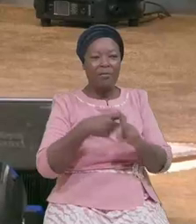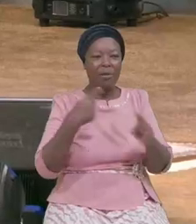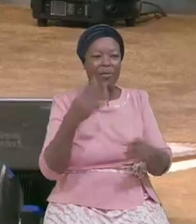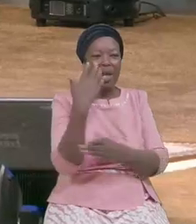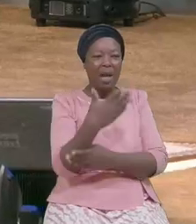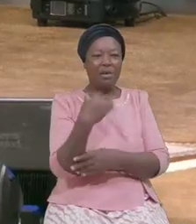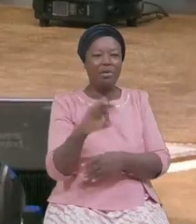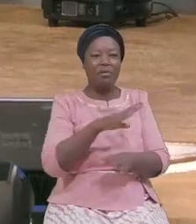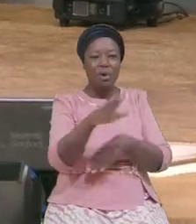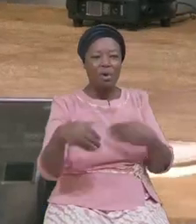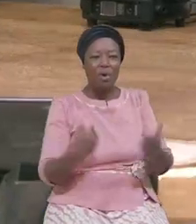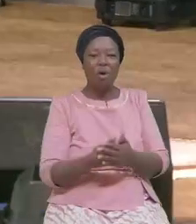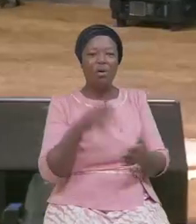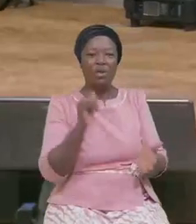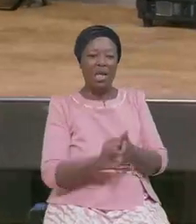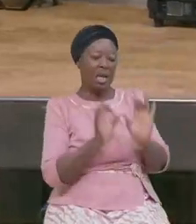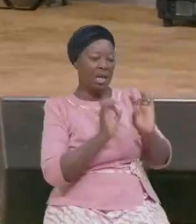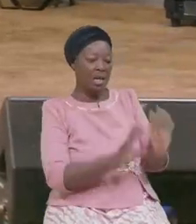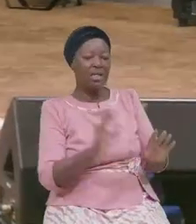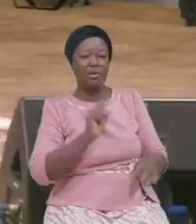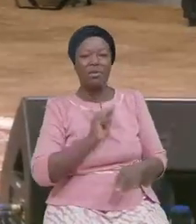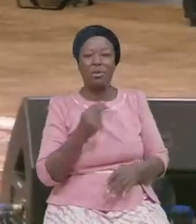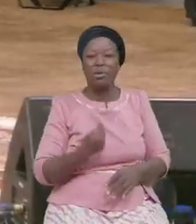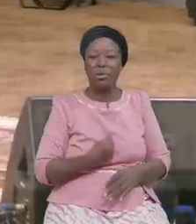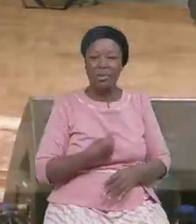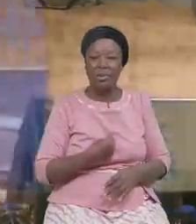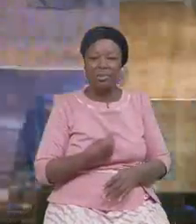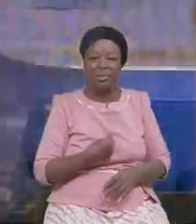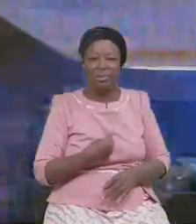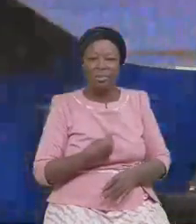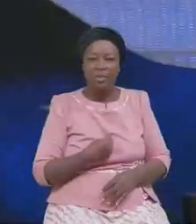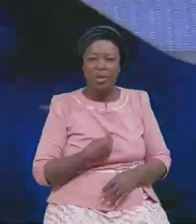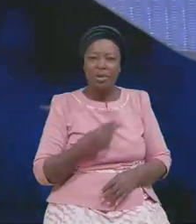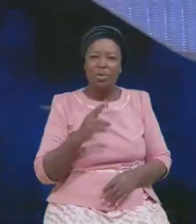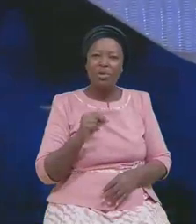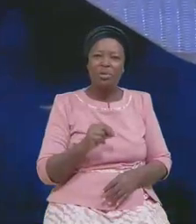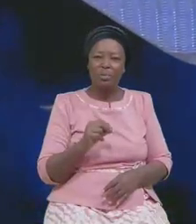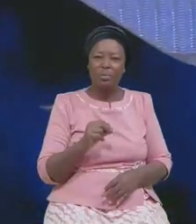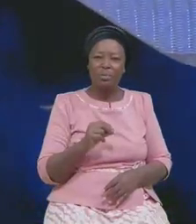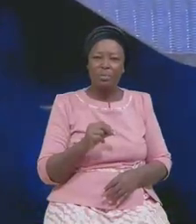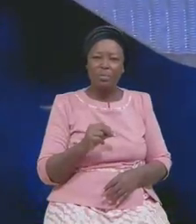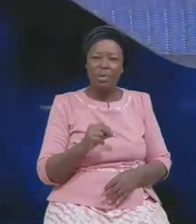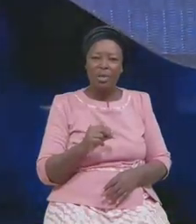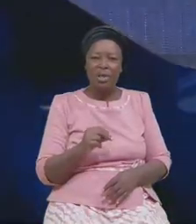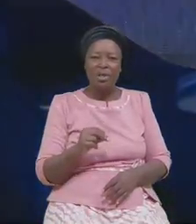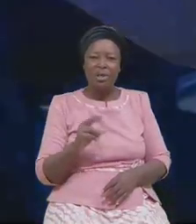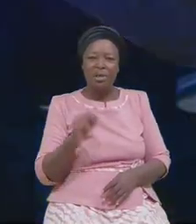main de tous ceux qui nous haïssent. Vous savez, ce que ces suiveurs de Satan, ce qu'ils